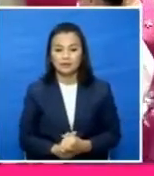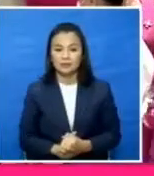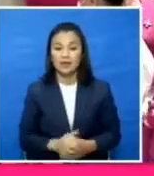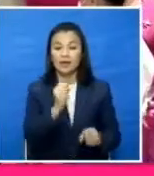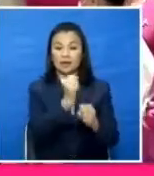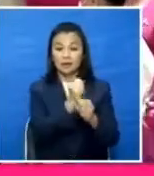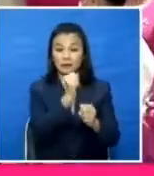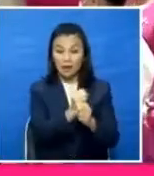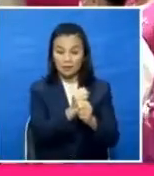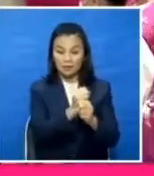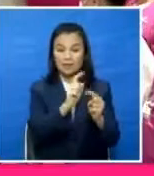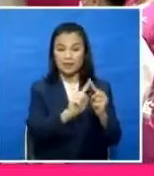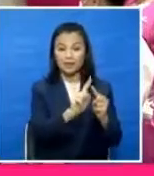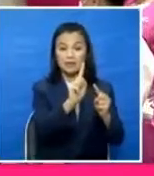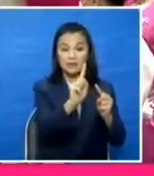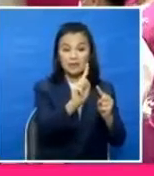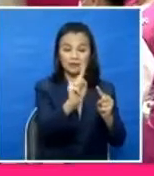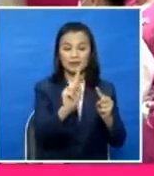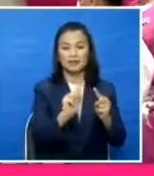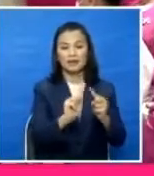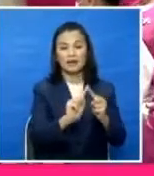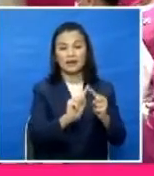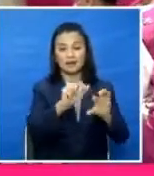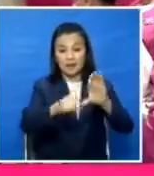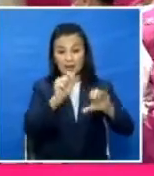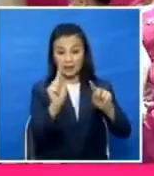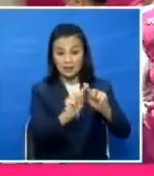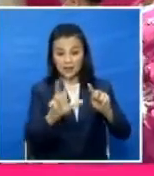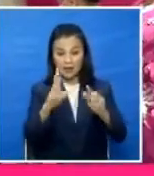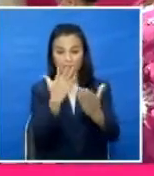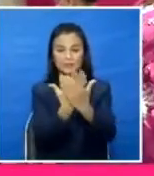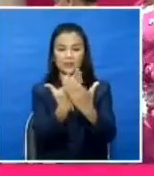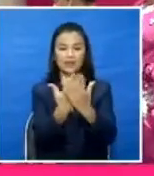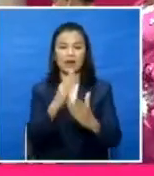างวัลอันดับที่1ครั้งที่3เป็นเงิน5ล้านบาท